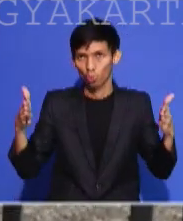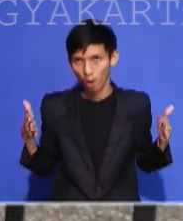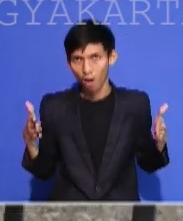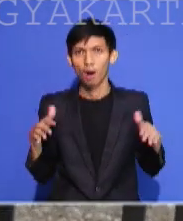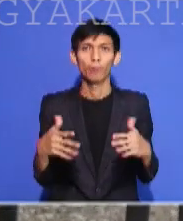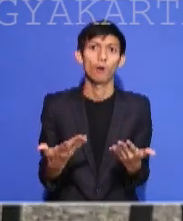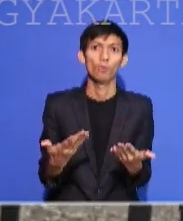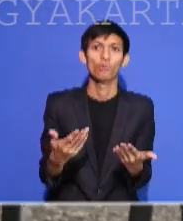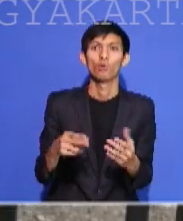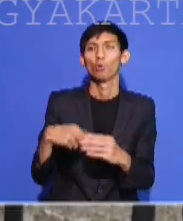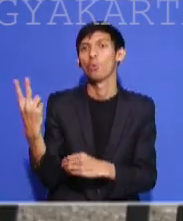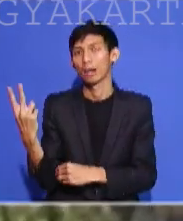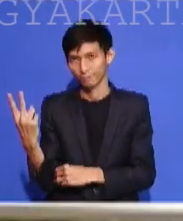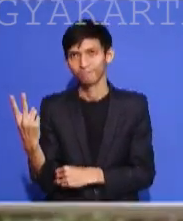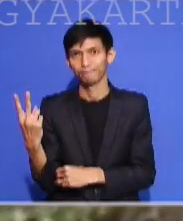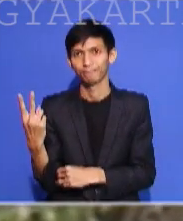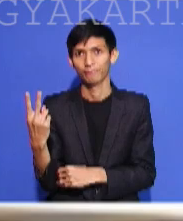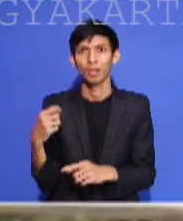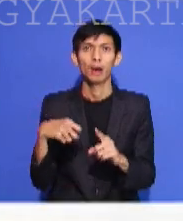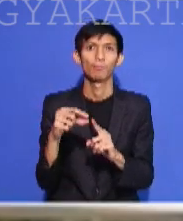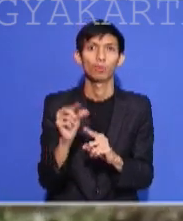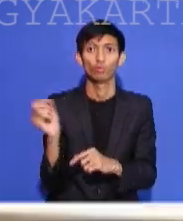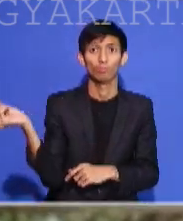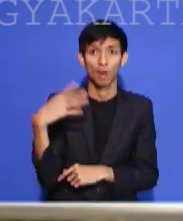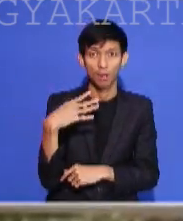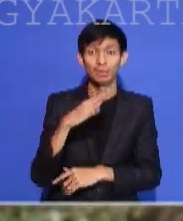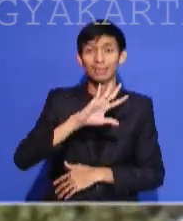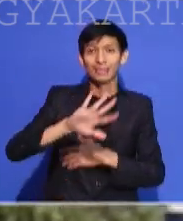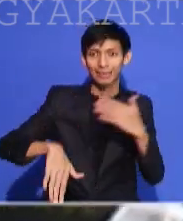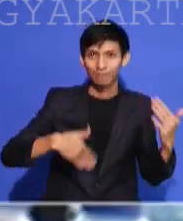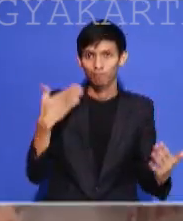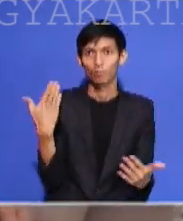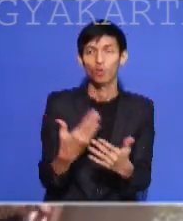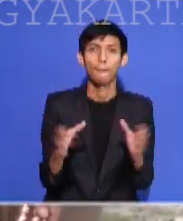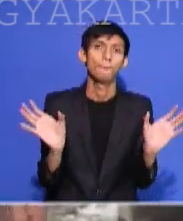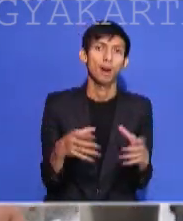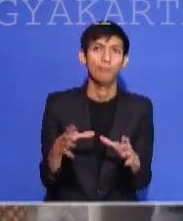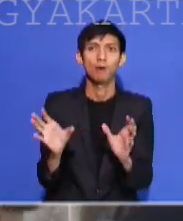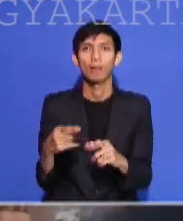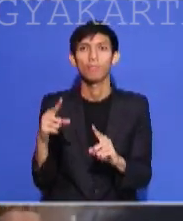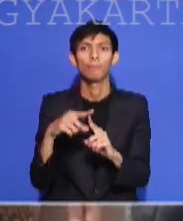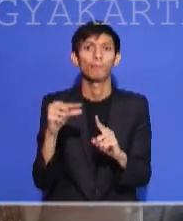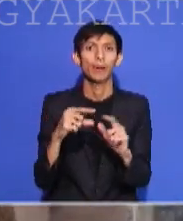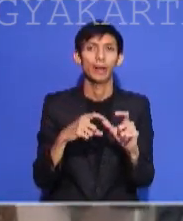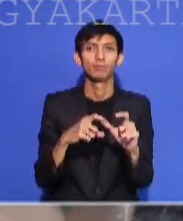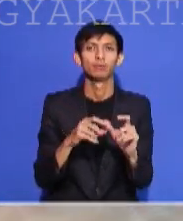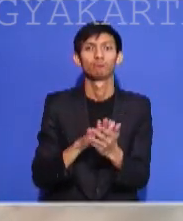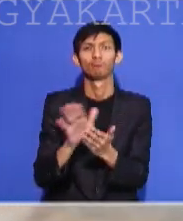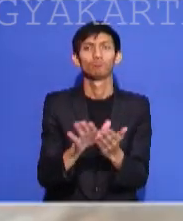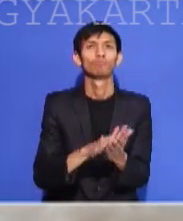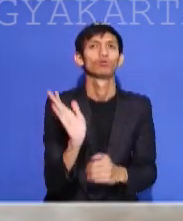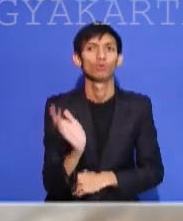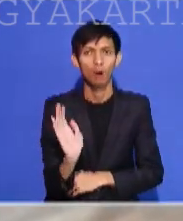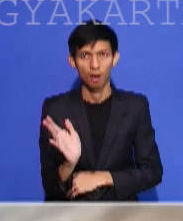suara KPU kota Yogyakarta menjamin seluruh perlengkapan dan kelengkapan di TPS sudah terdistribusi sampai